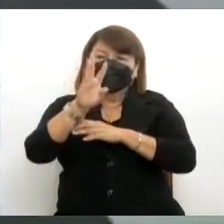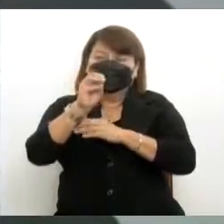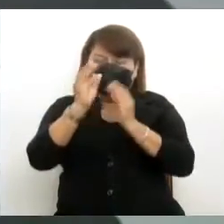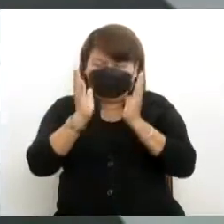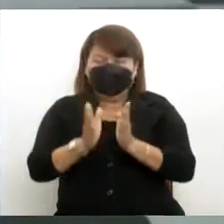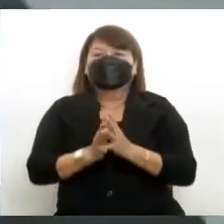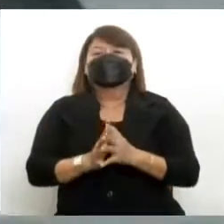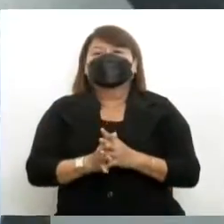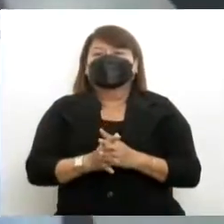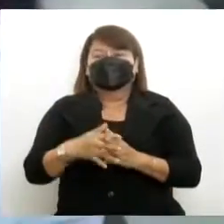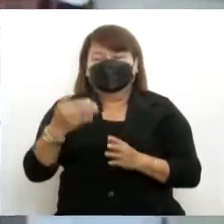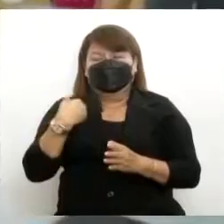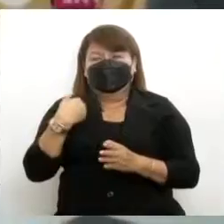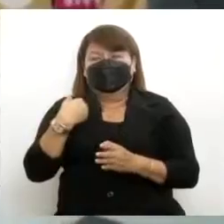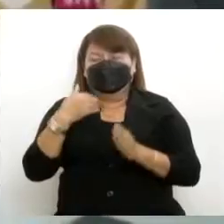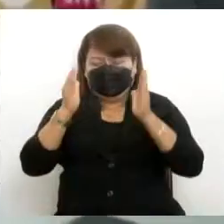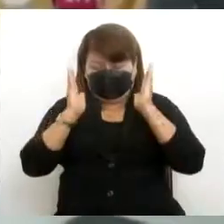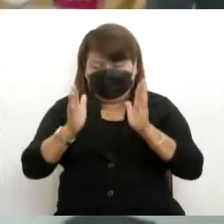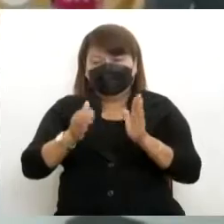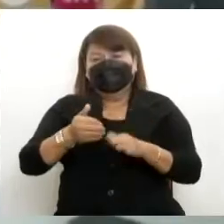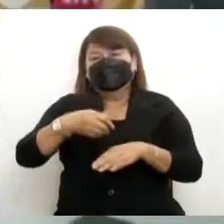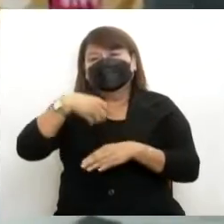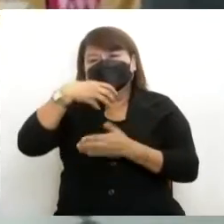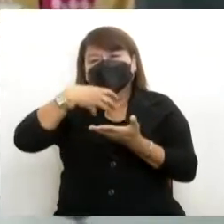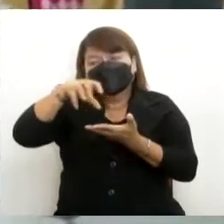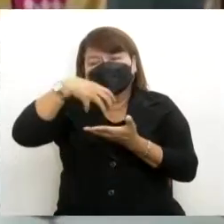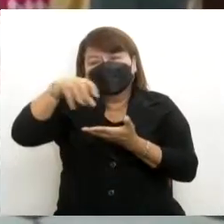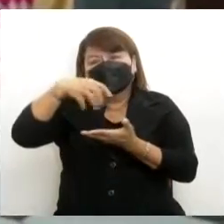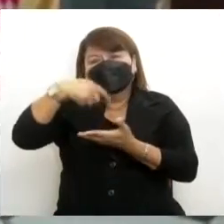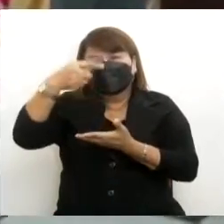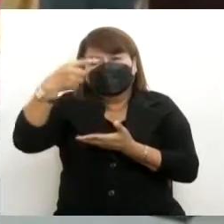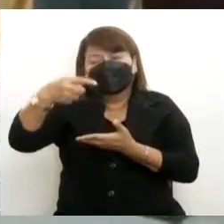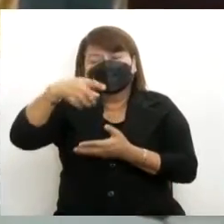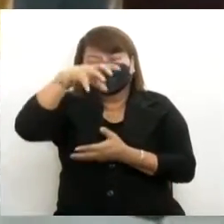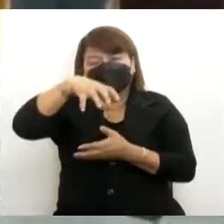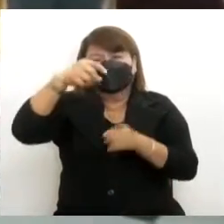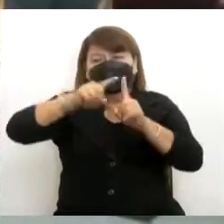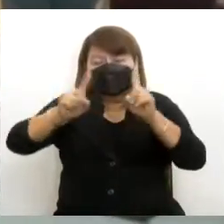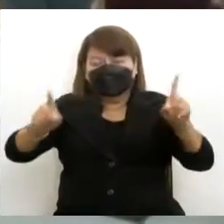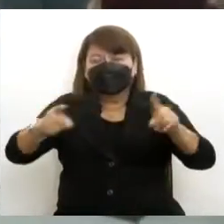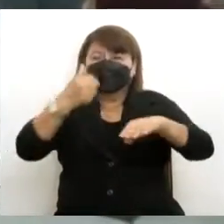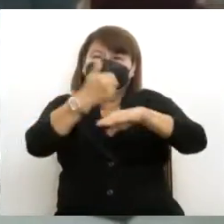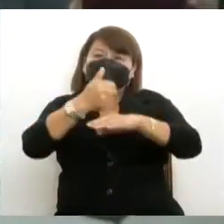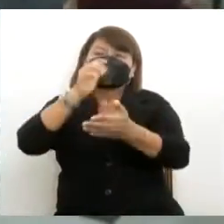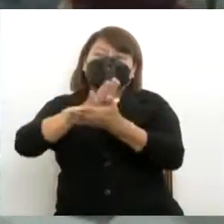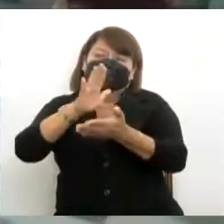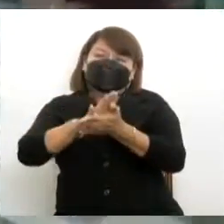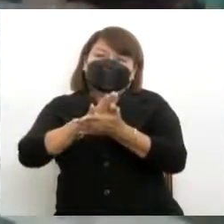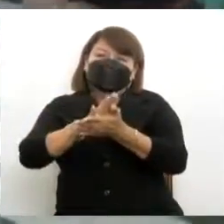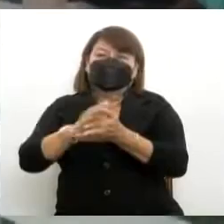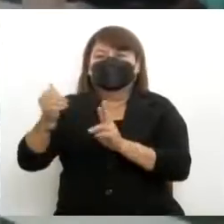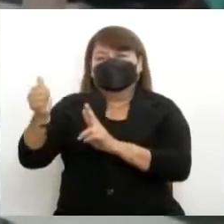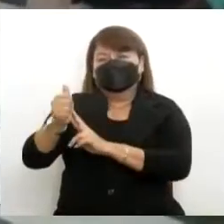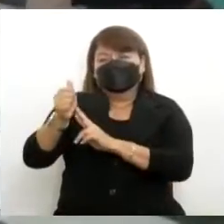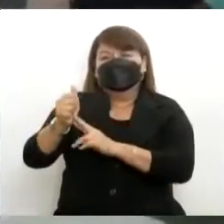นโดยมีวิทยากรแกนนำจากหลายสังกัดอาทิผู้อำนวยการโรงเรียนรองผู้อำนวย